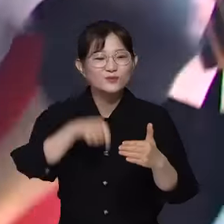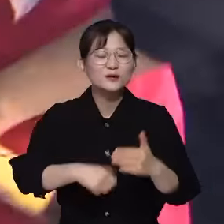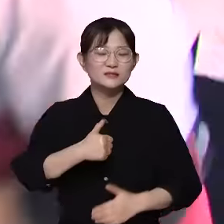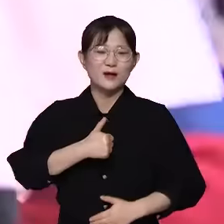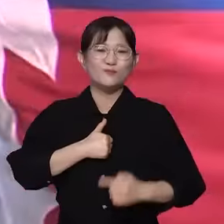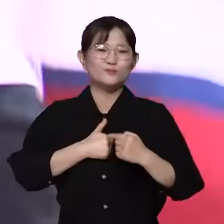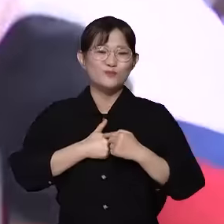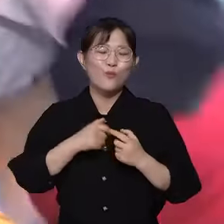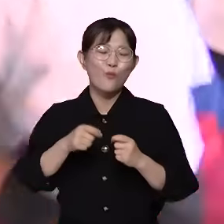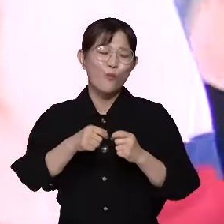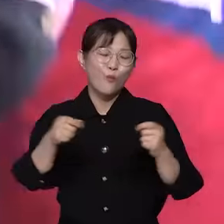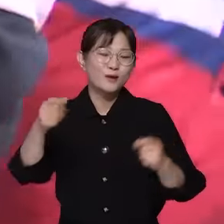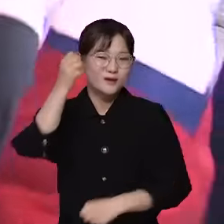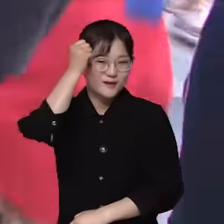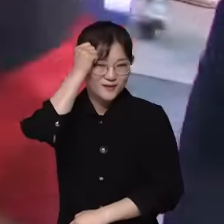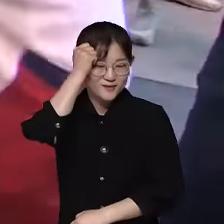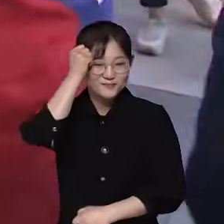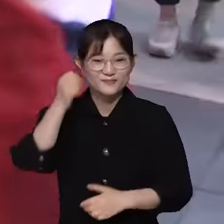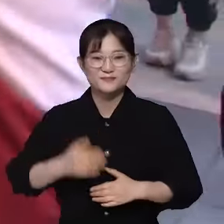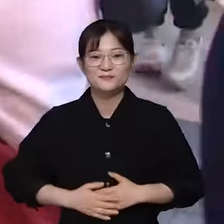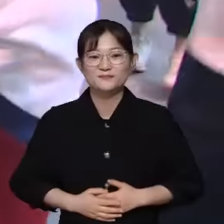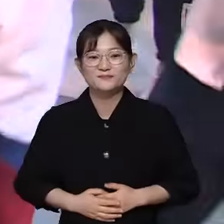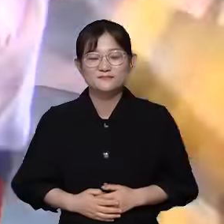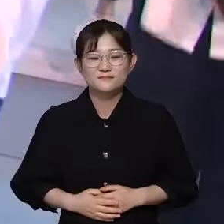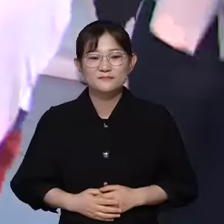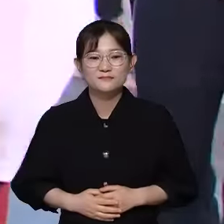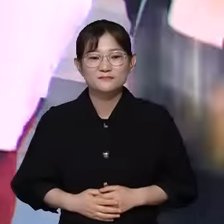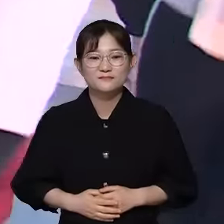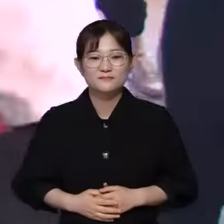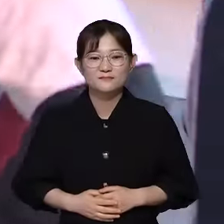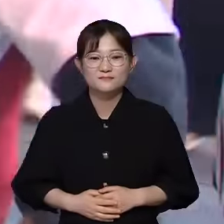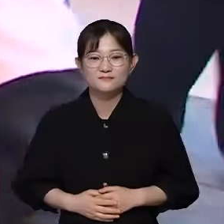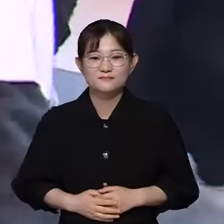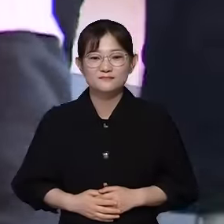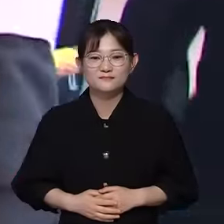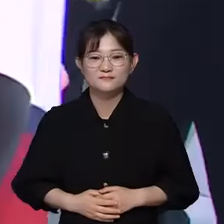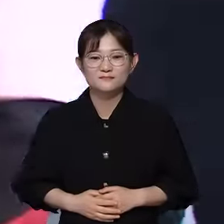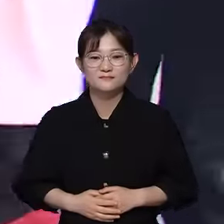자부심으로 오래도록 남을 것으로 보입니다. KBC 조경원입니다.